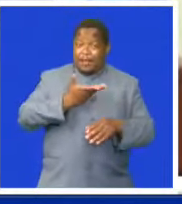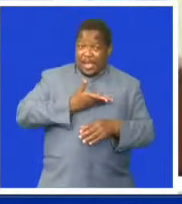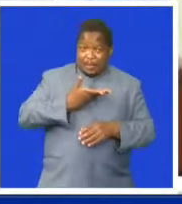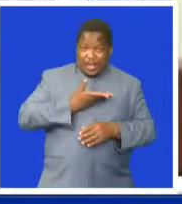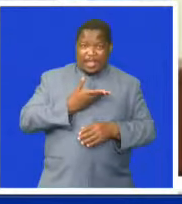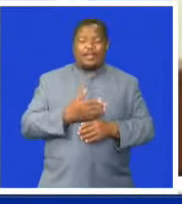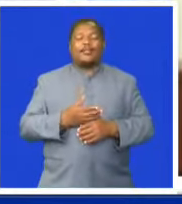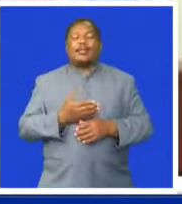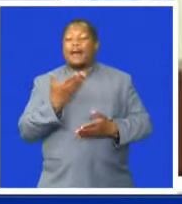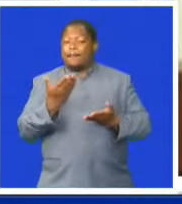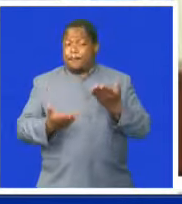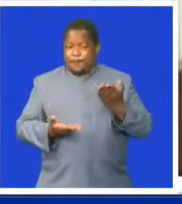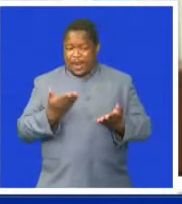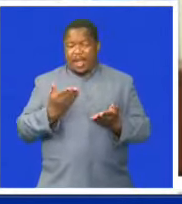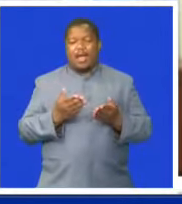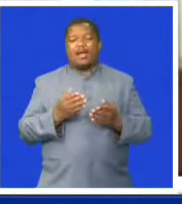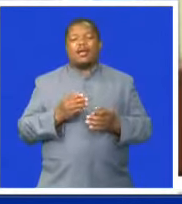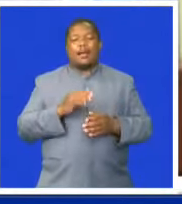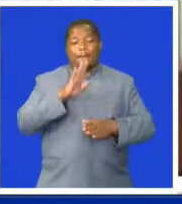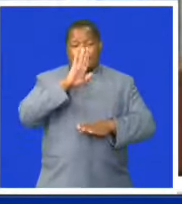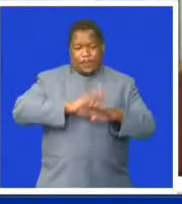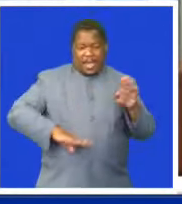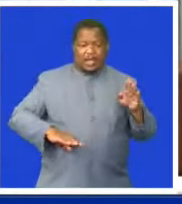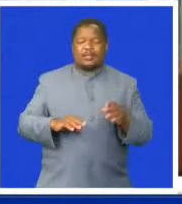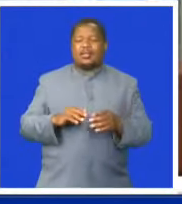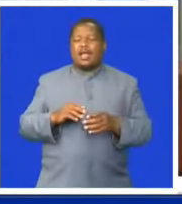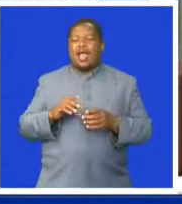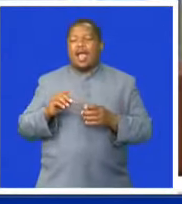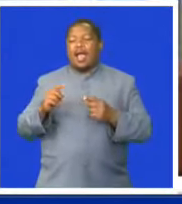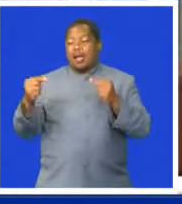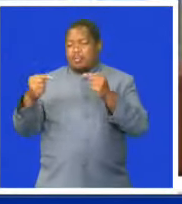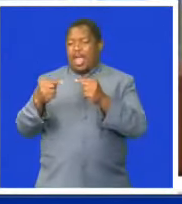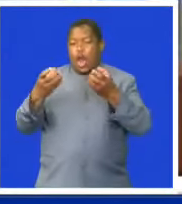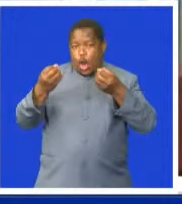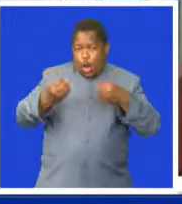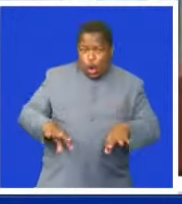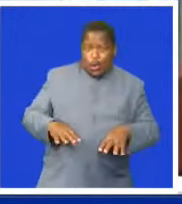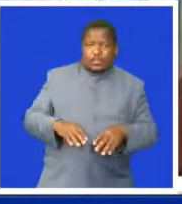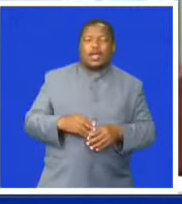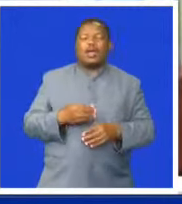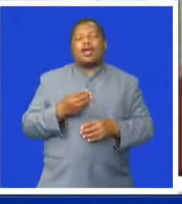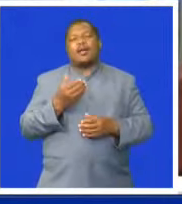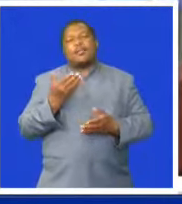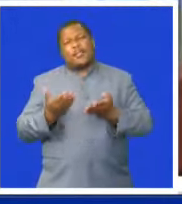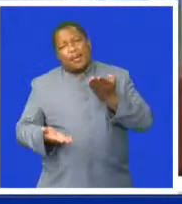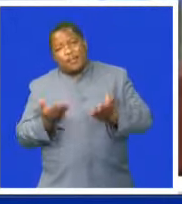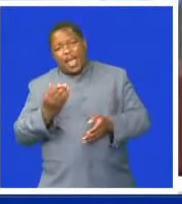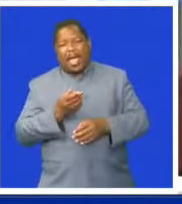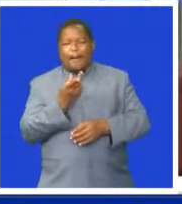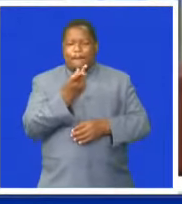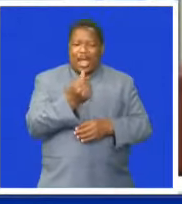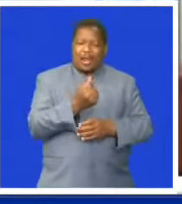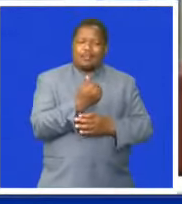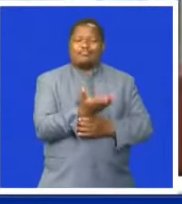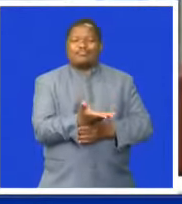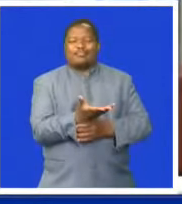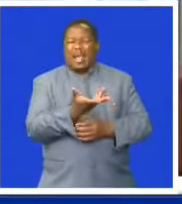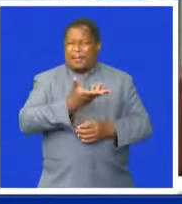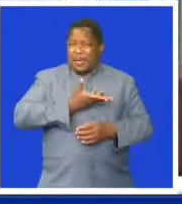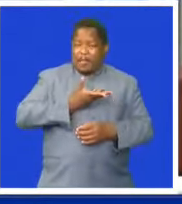liwuluza nemidlalo noma lihlawuliswa imali dekuthi alikalandzelile imigomo lebekiwe endike kuze kuthi uhulumende atawuchubeka